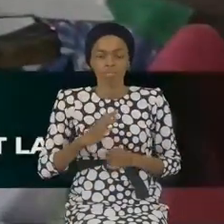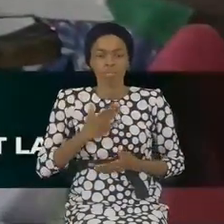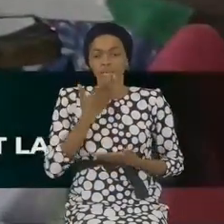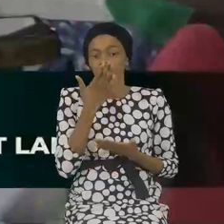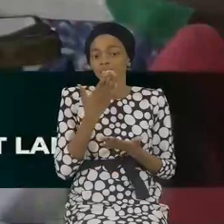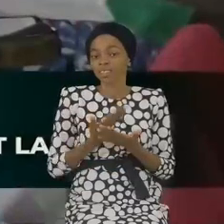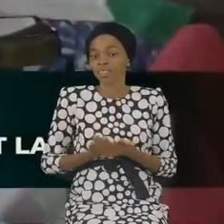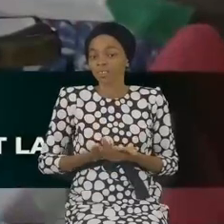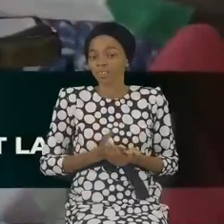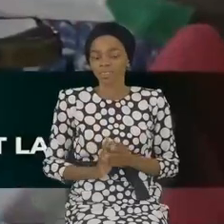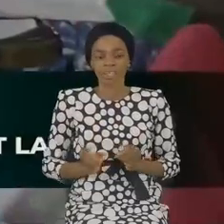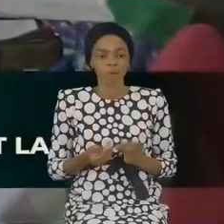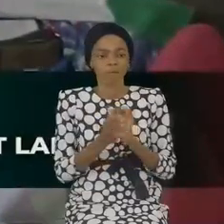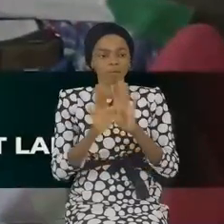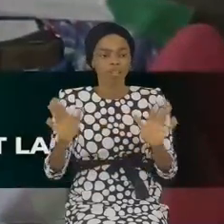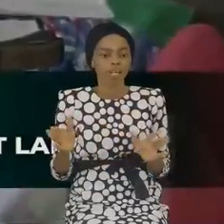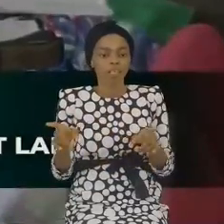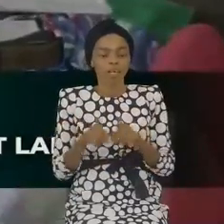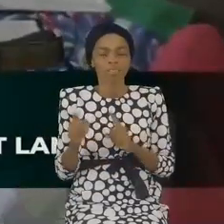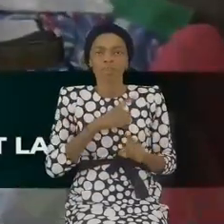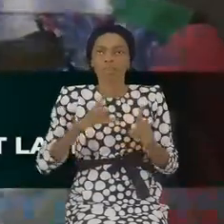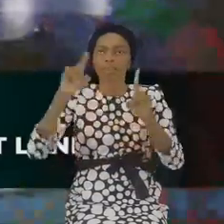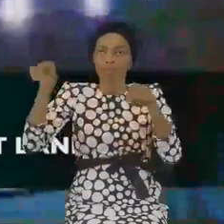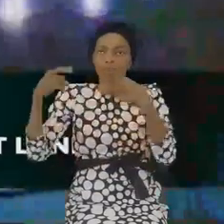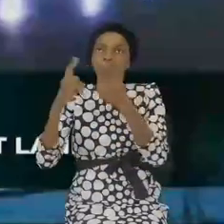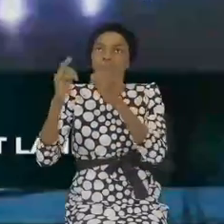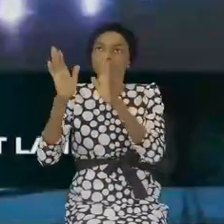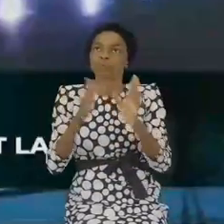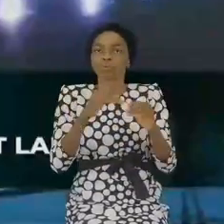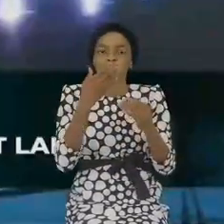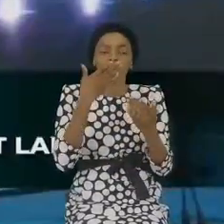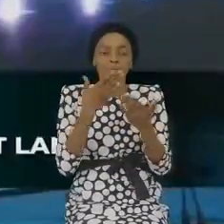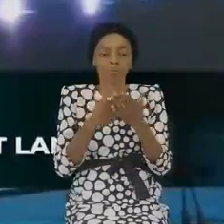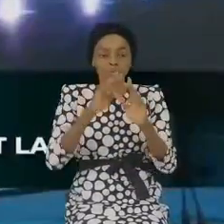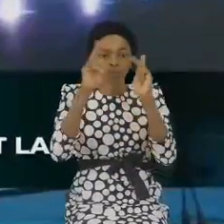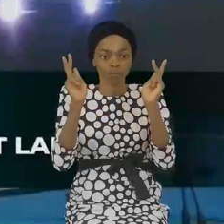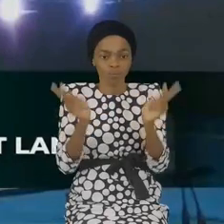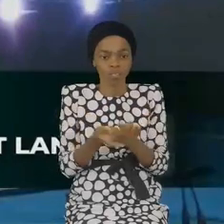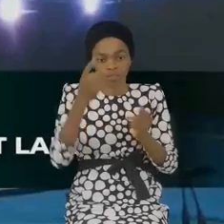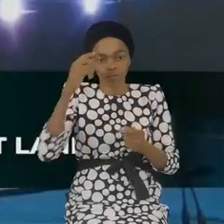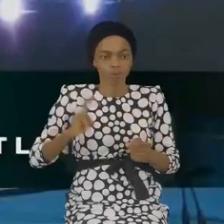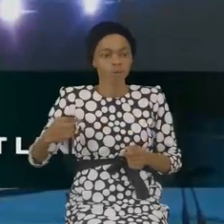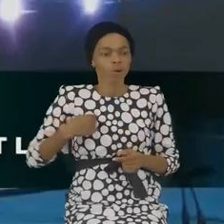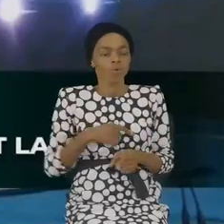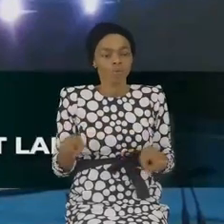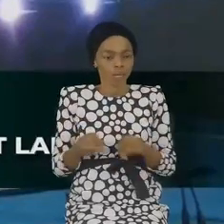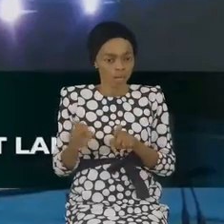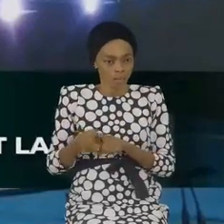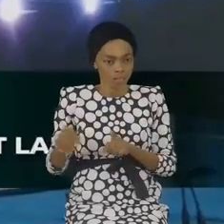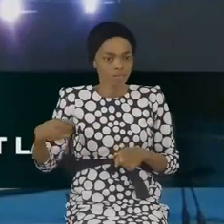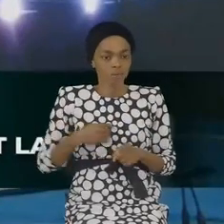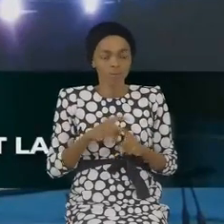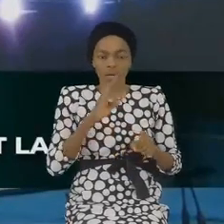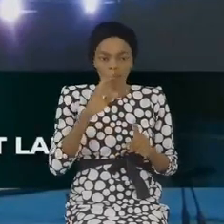Seigneur est allé préparer une place pour nous, nous aussi, nous devons être préparés pour ce lieu qu'il est